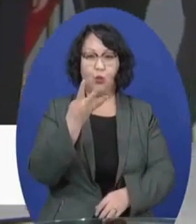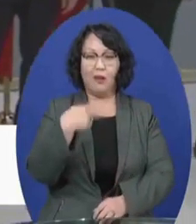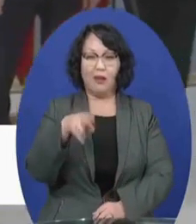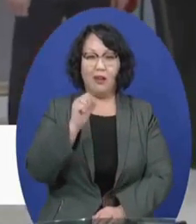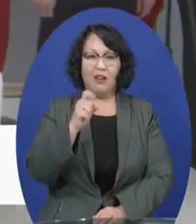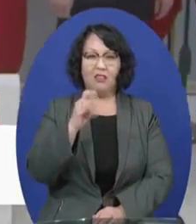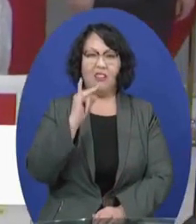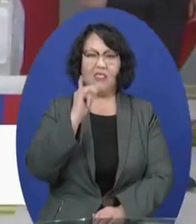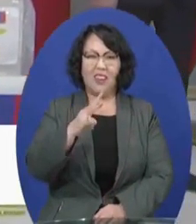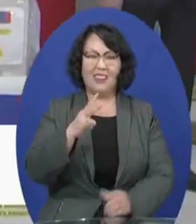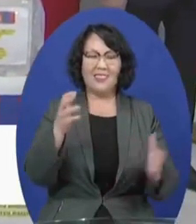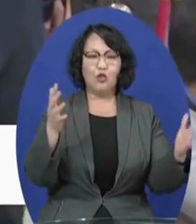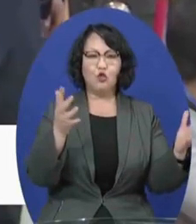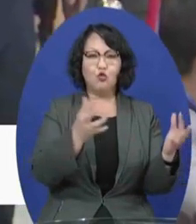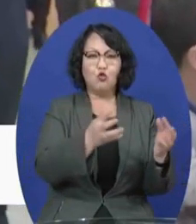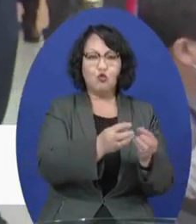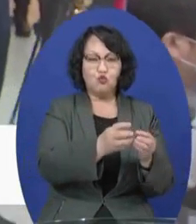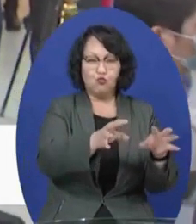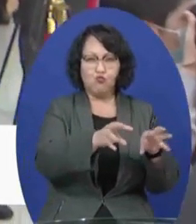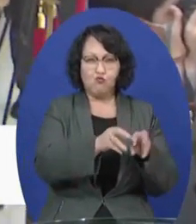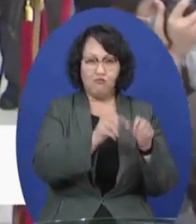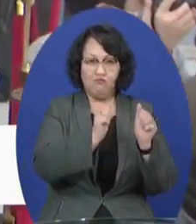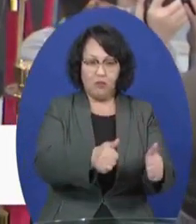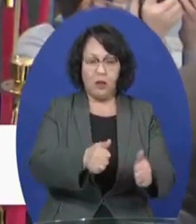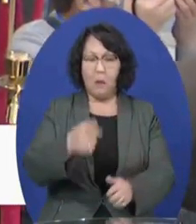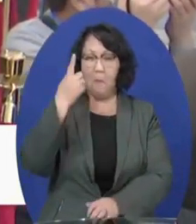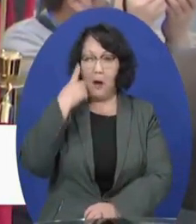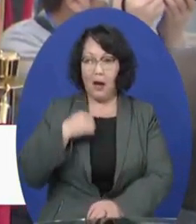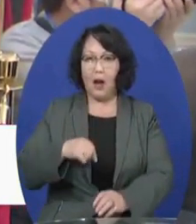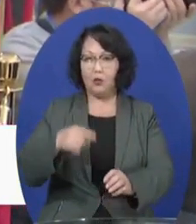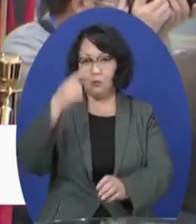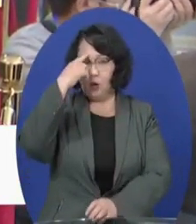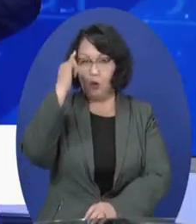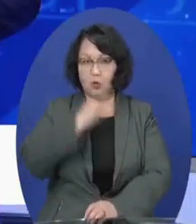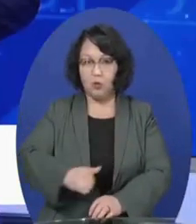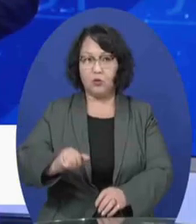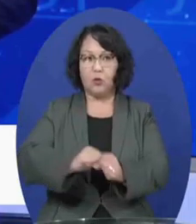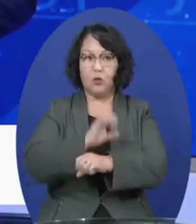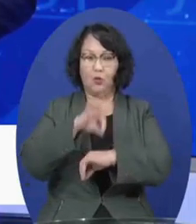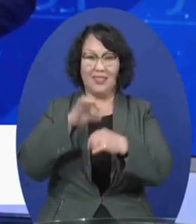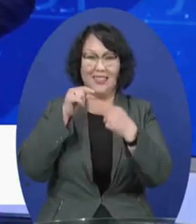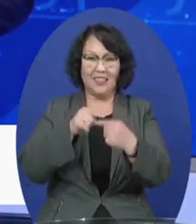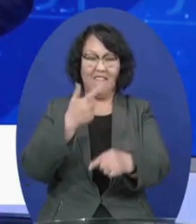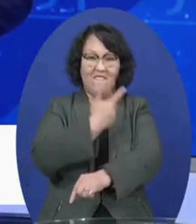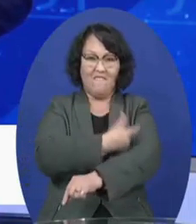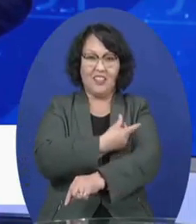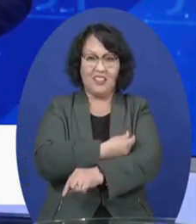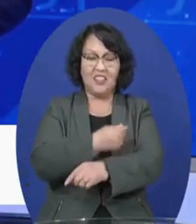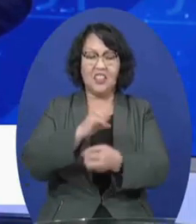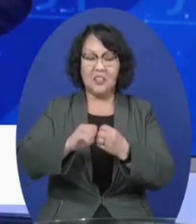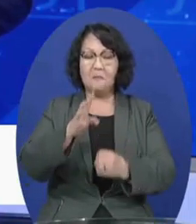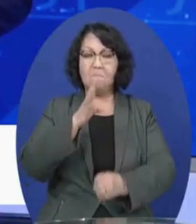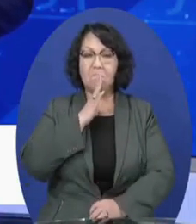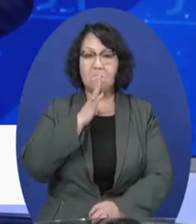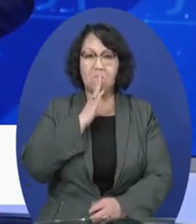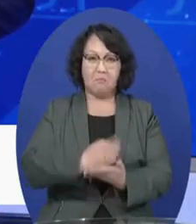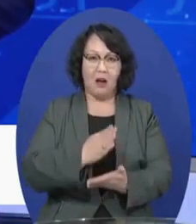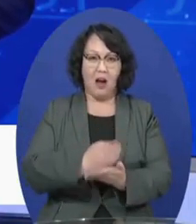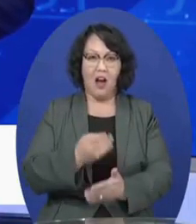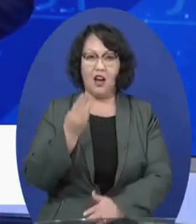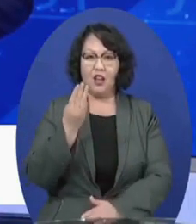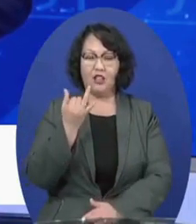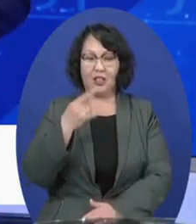гараад байгаа юм. За тэгвэл маргаашнаас эхлэн Монгол улсын хувьд бол одоо коронавирусын эсрэг вакциныг хийхээр болоод байна. Энэ тухай мэдээллийг эхлээд шадар